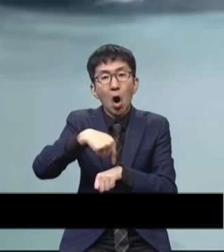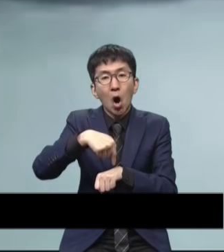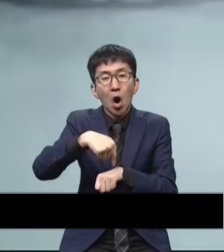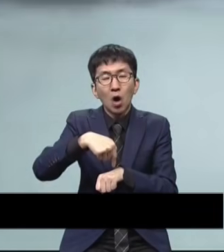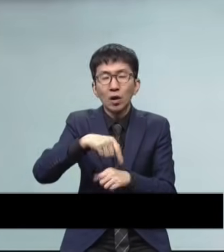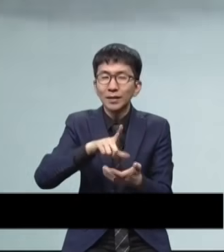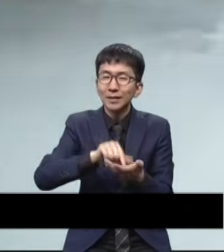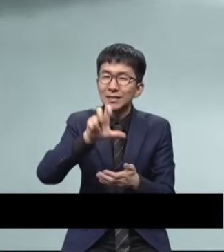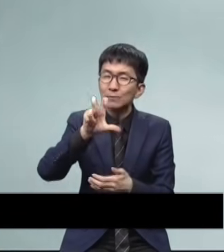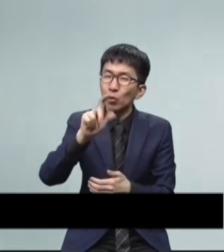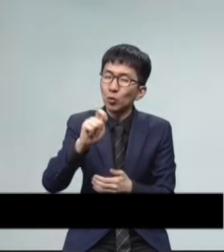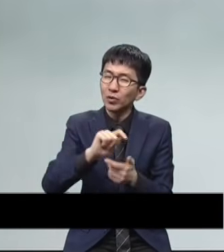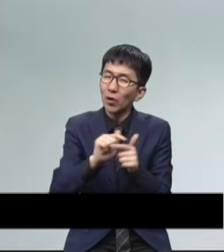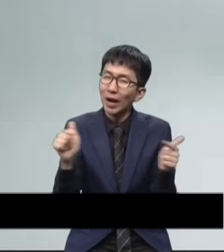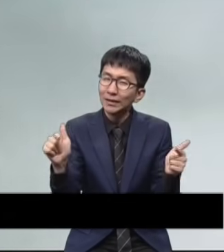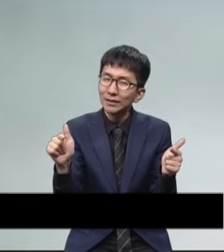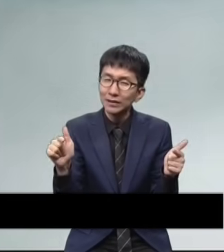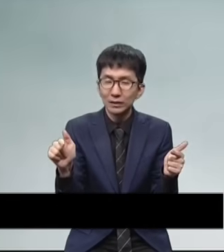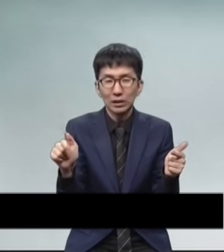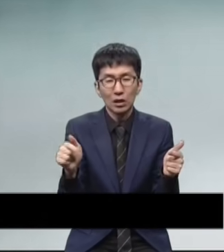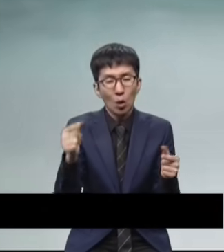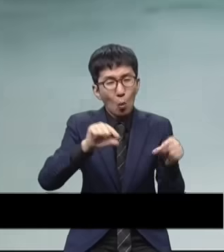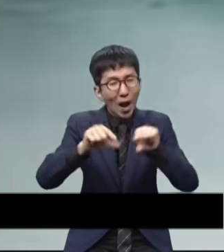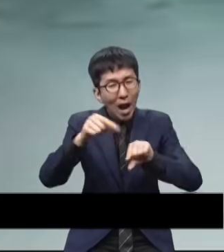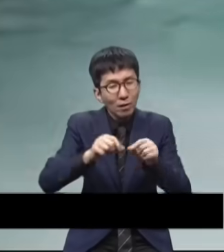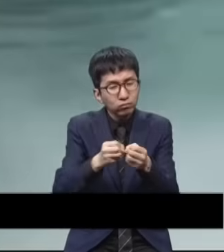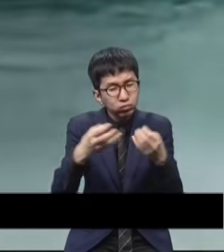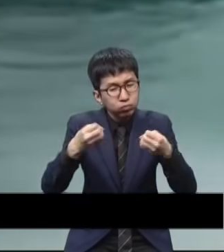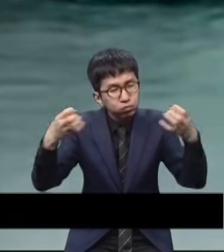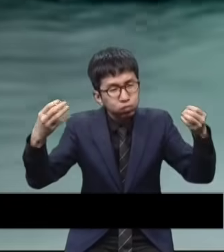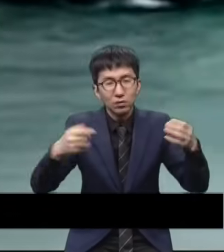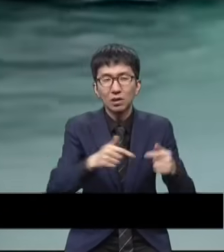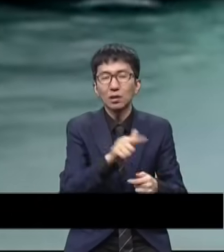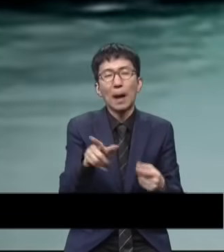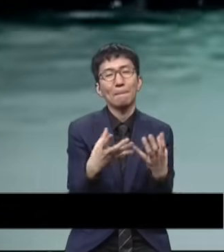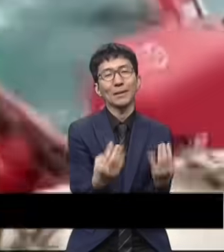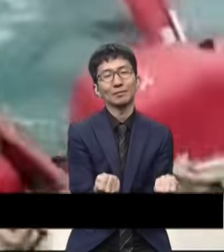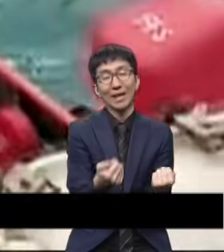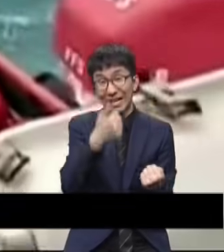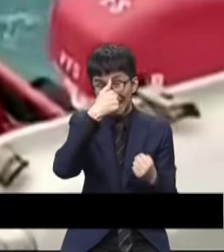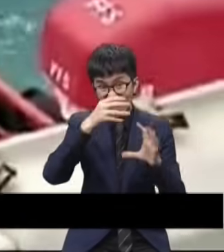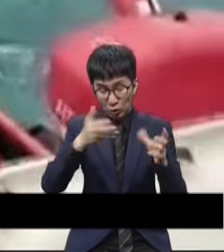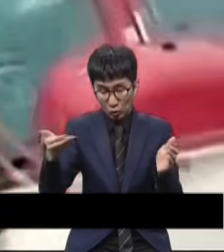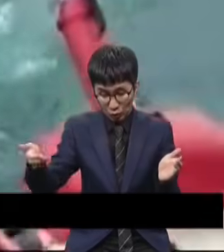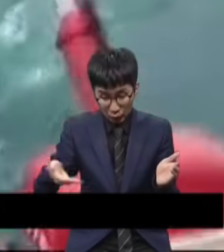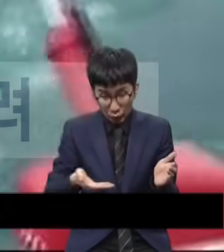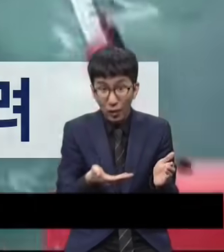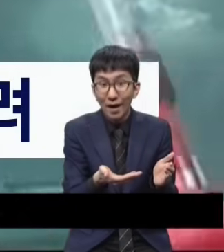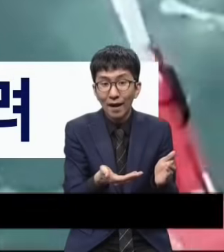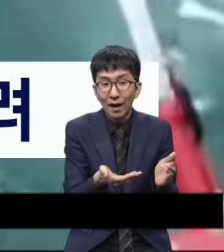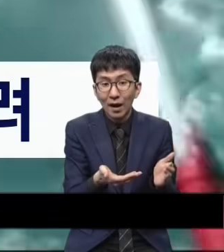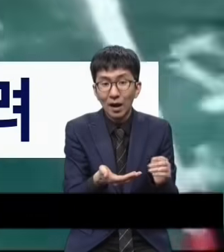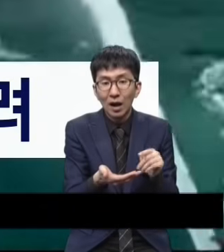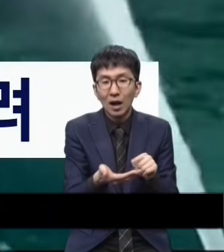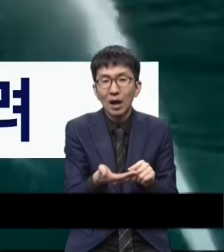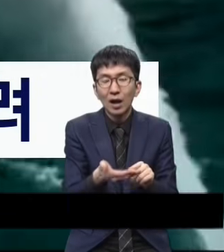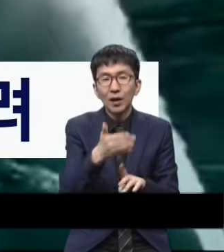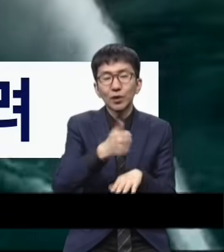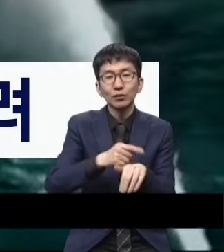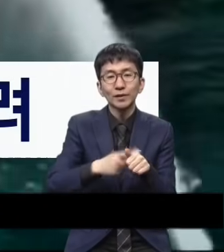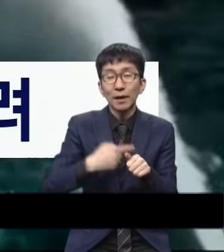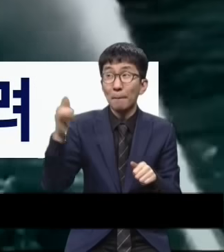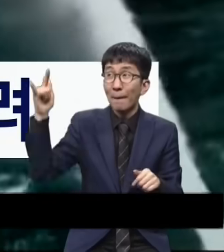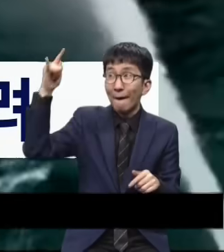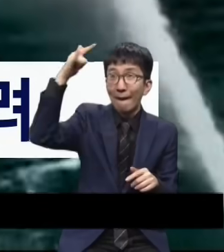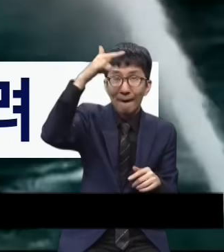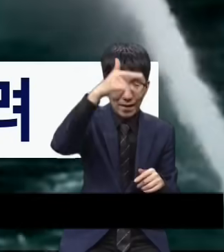등 화학 제품도 포함되어 있는 것으로 전해졌습니다. 인도까지 나서 해안 경비대 선박과 항공기 등을